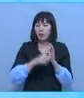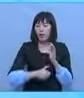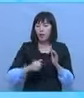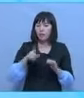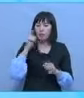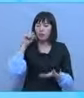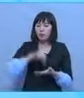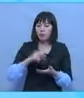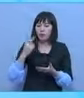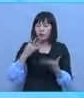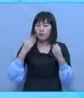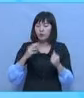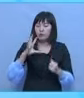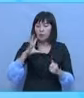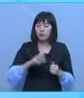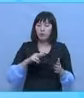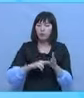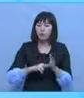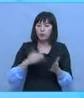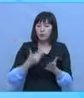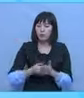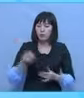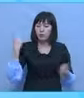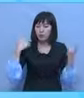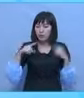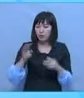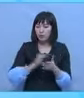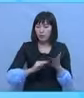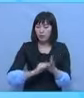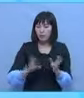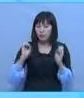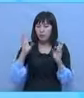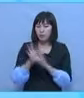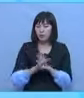Екі күндік жарыста 500-ге жуық жоба ұсынылып, тың бастама авторлары арнайы марапатталды.